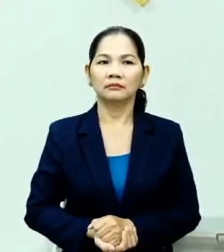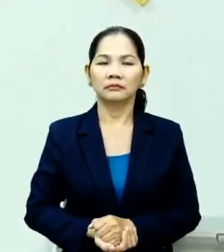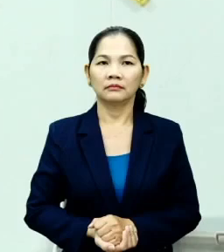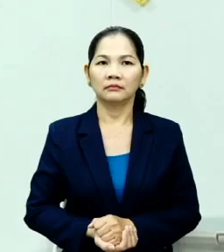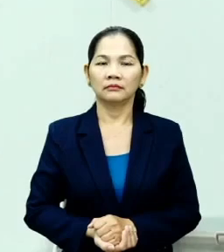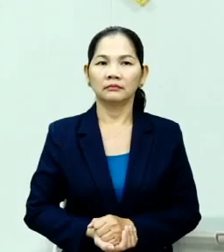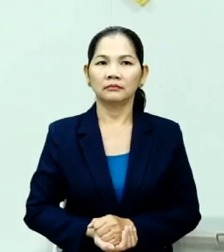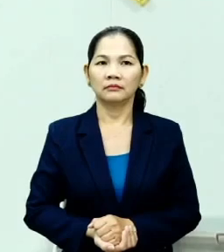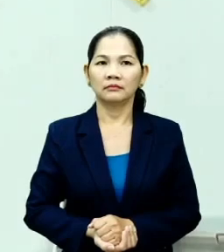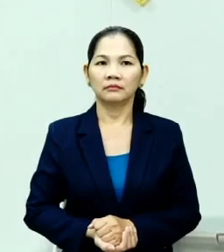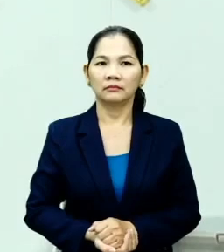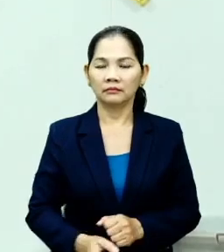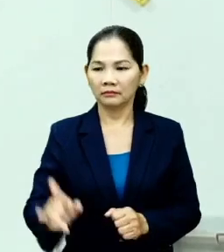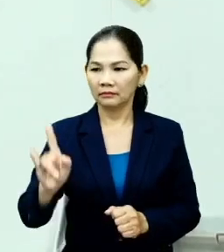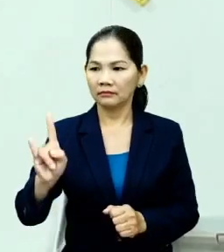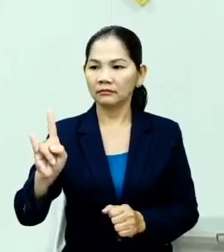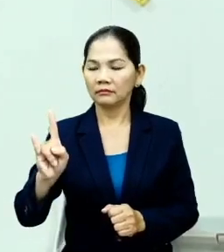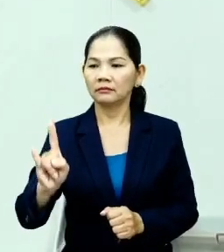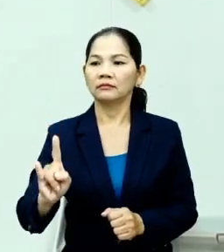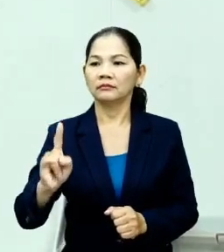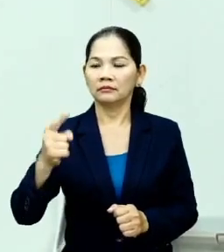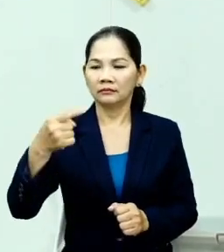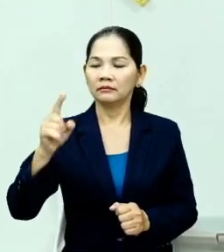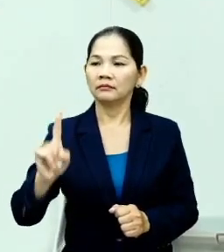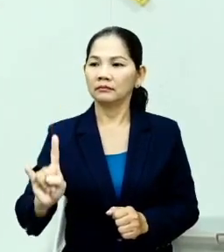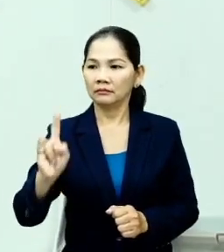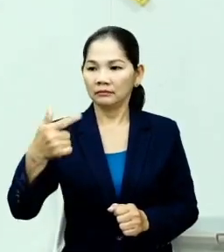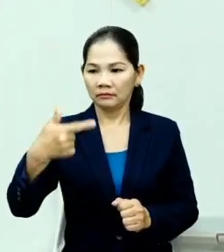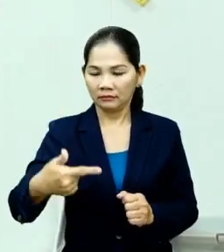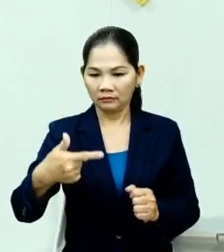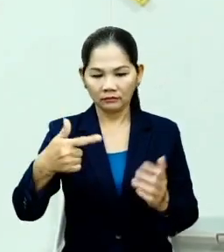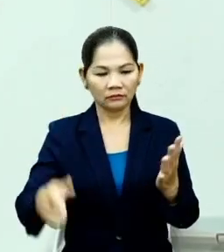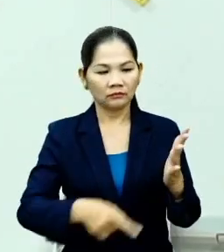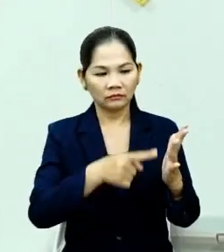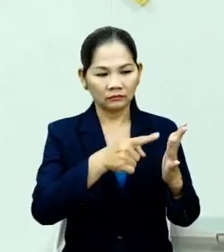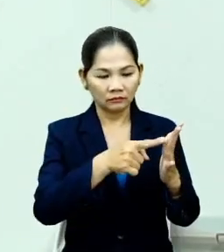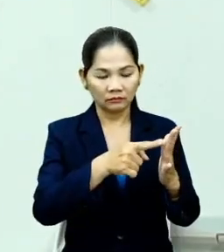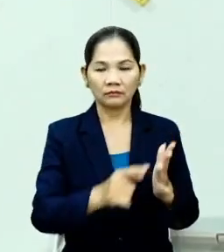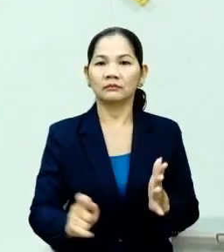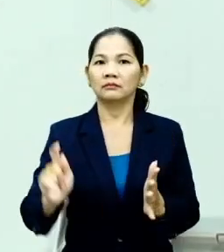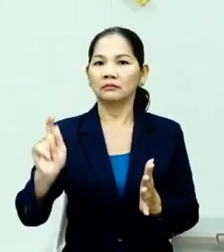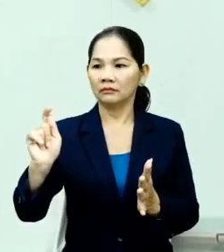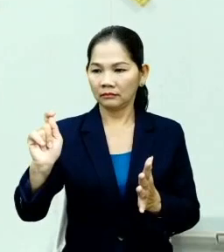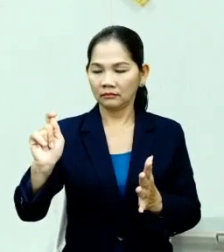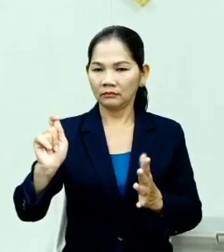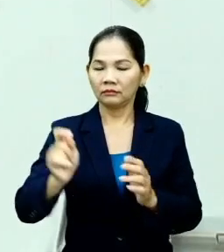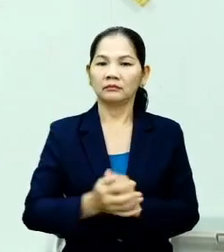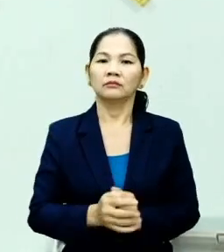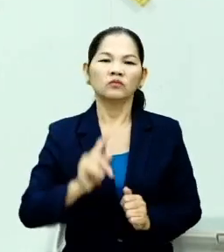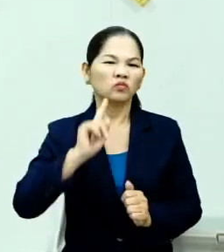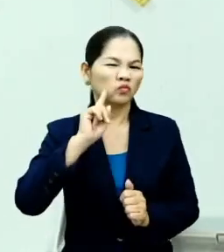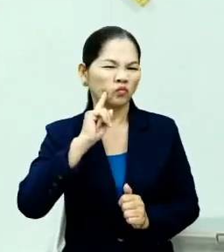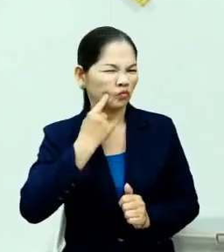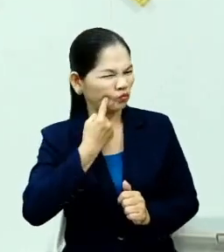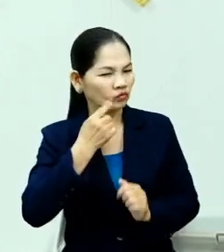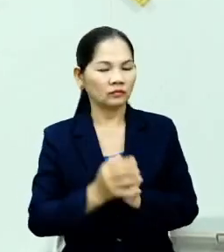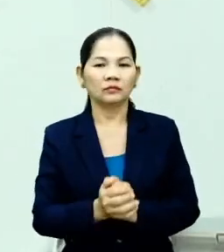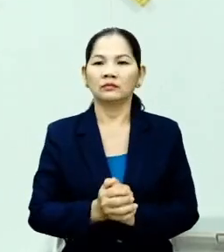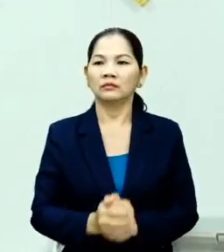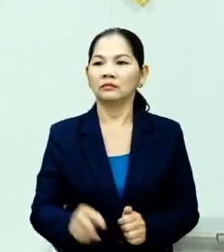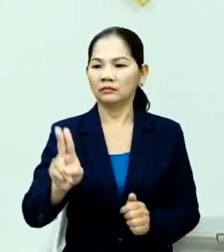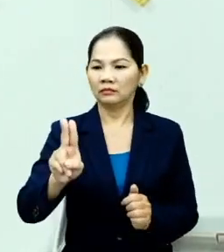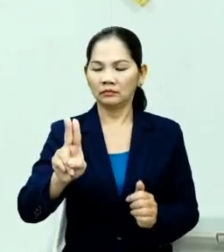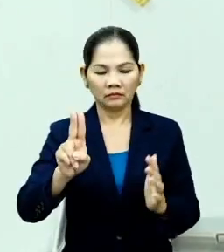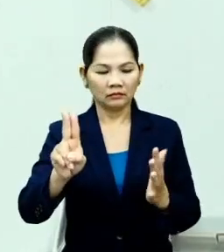nế. Mà chô ú. Mà chô nâng rô. Mà chô. Ờ